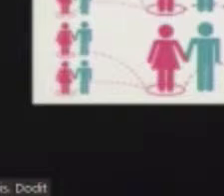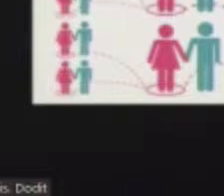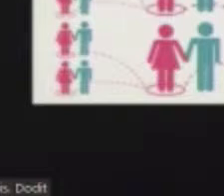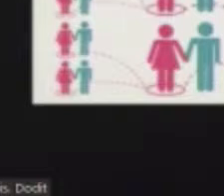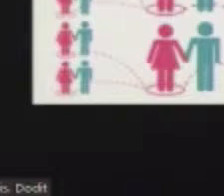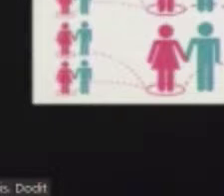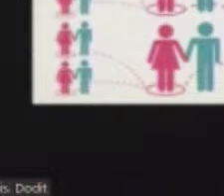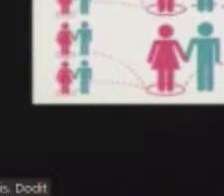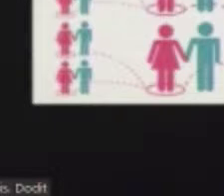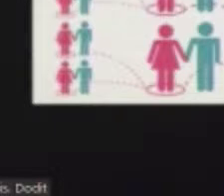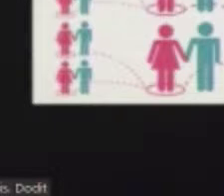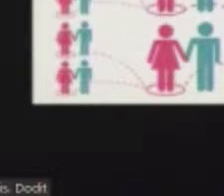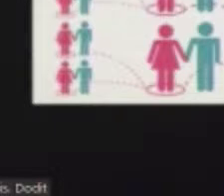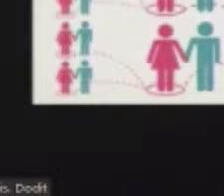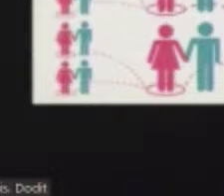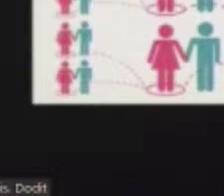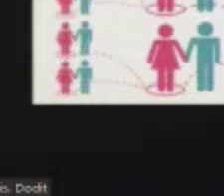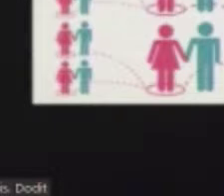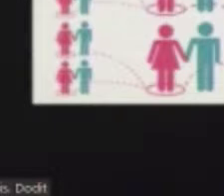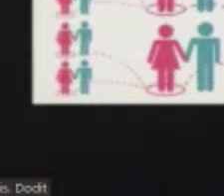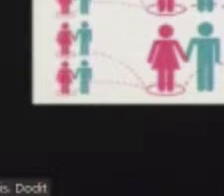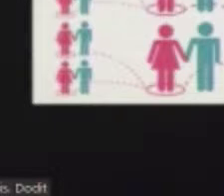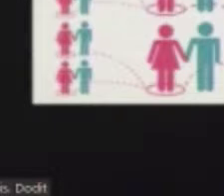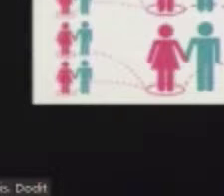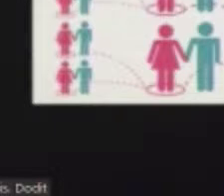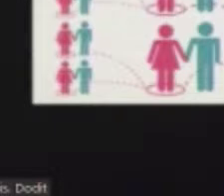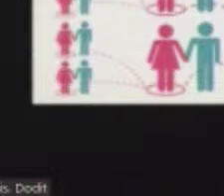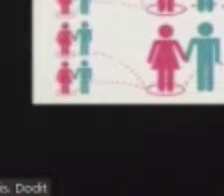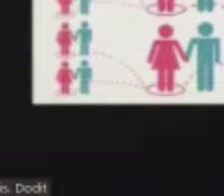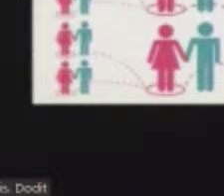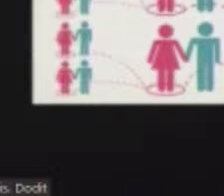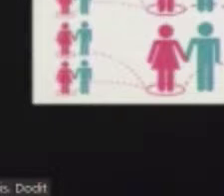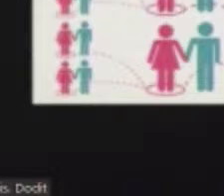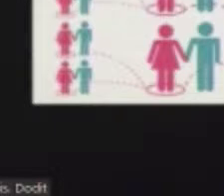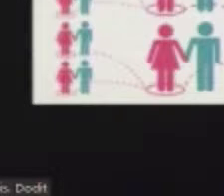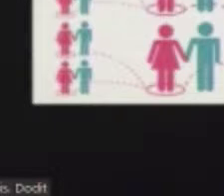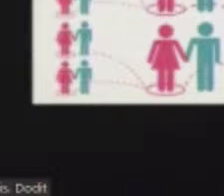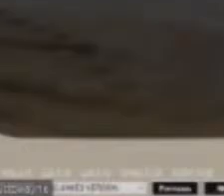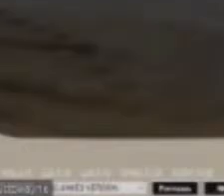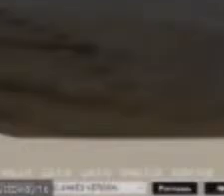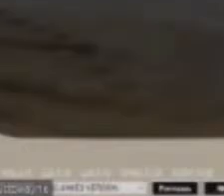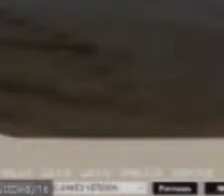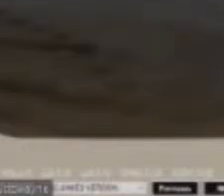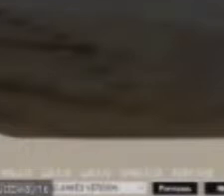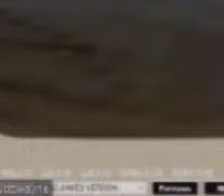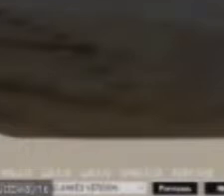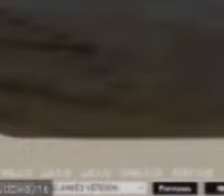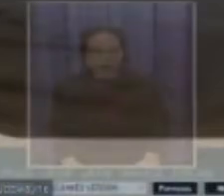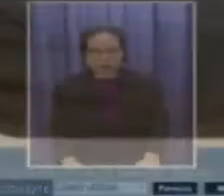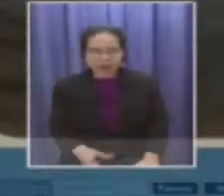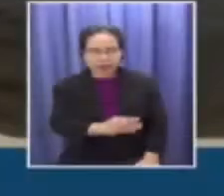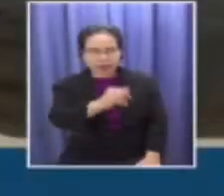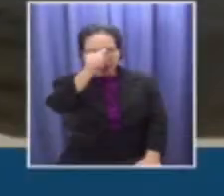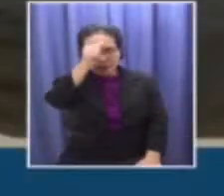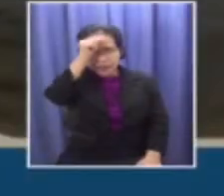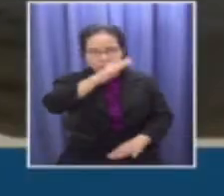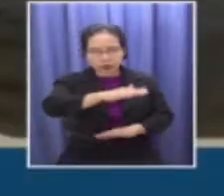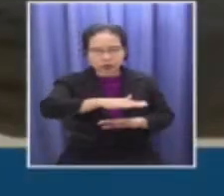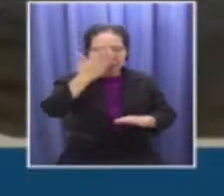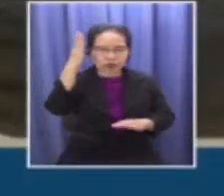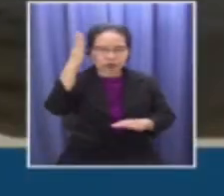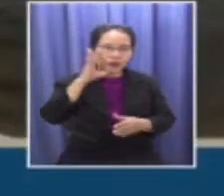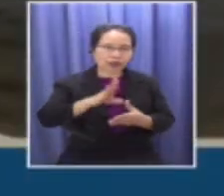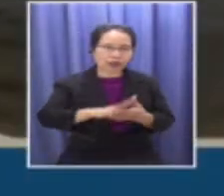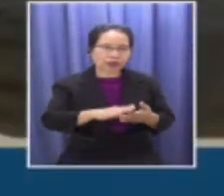sɛ nipa nyinaa firi Hawa mu nɔkɔ asɛm a wɔ mu no sɛ Twerɛ Kronkron no aka no dansa na abɔde mu nyansa pa Adesuafoɔ